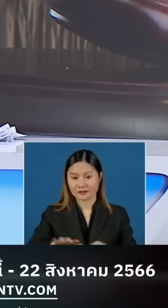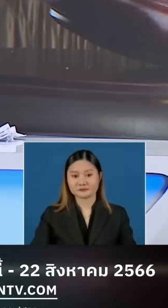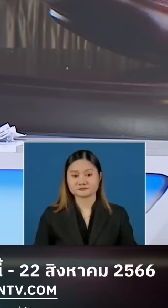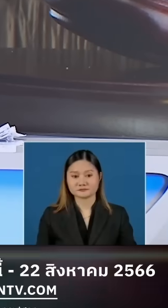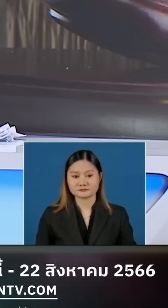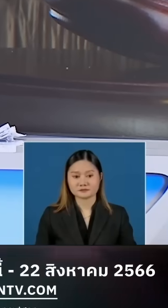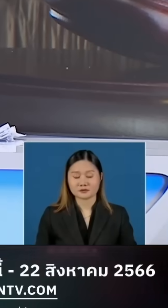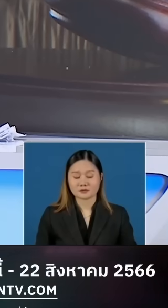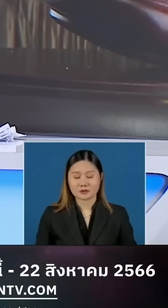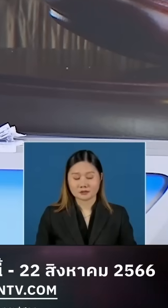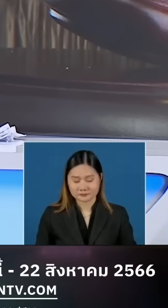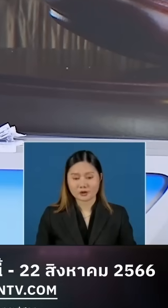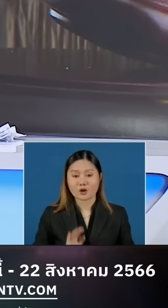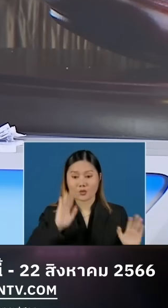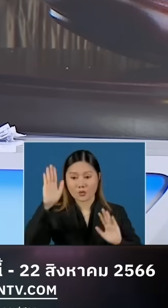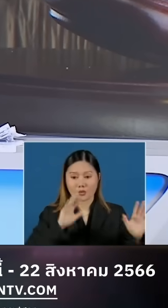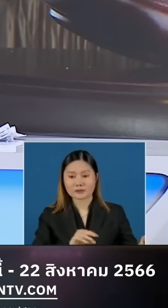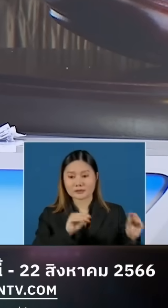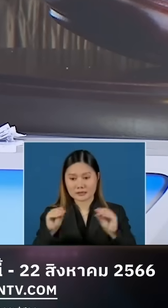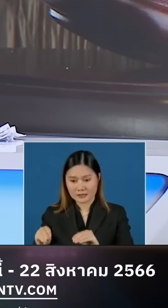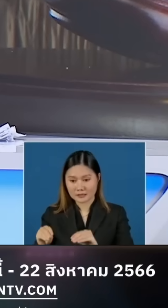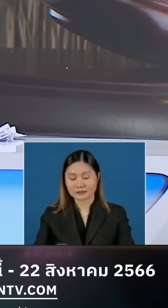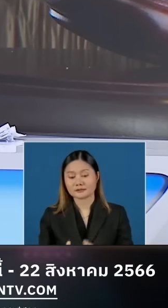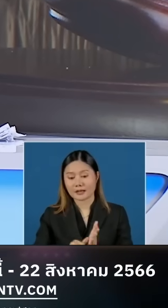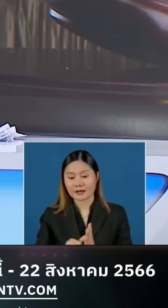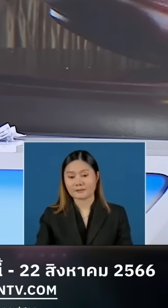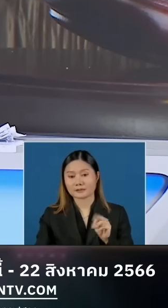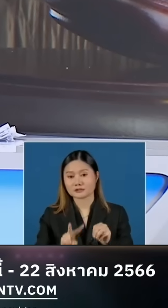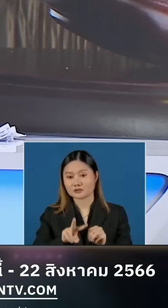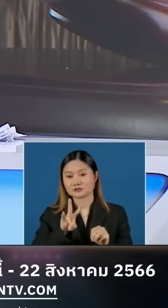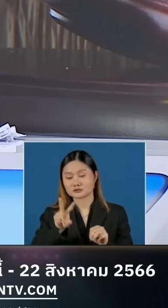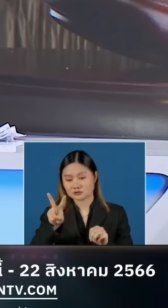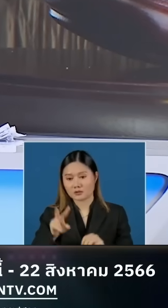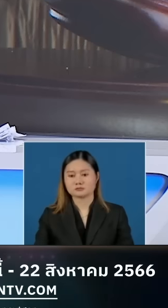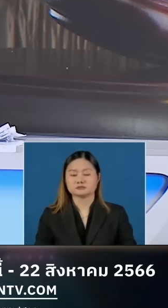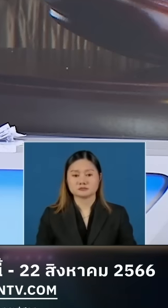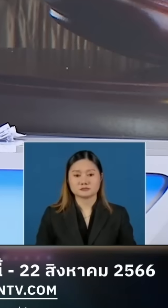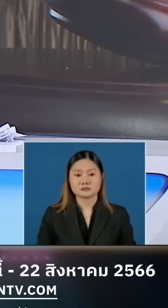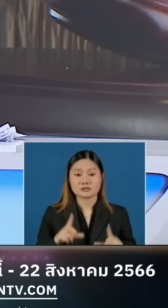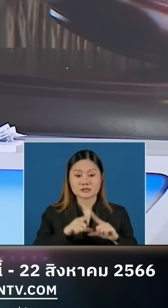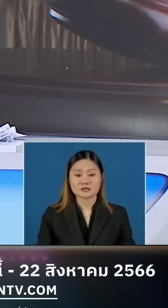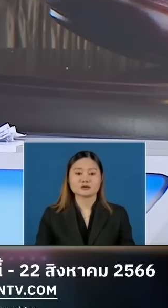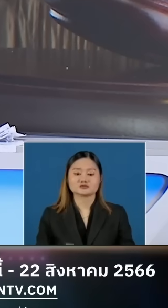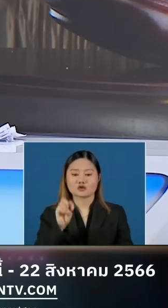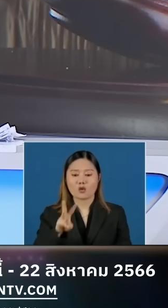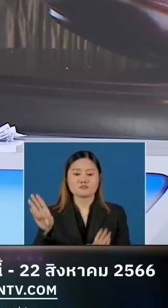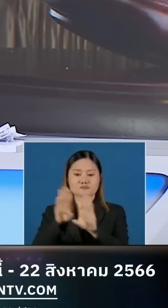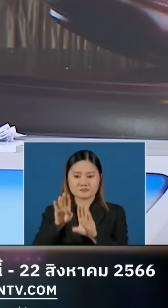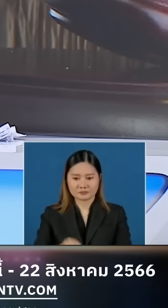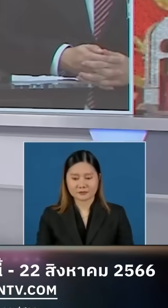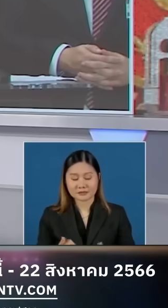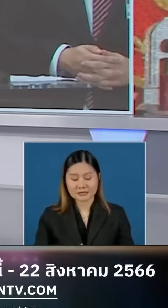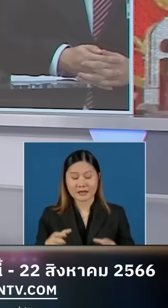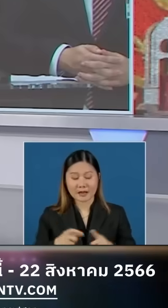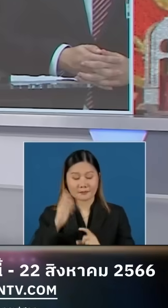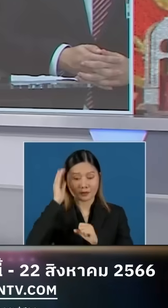มีการเลื่อนโหวตเลื่อนพิจารณาร่างแก้ไขมาตรา272เรื่องปิดสวิตช์สว.ไปฟังคำ